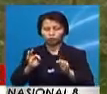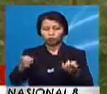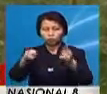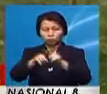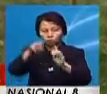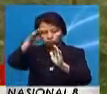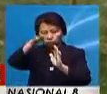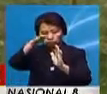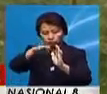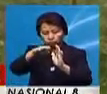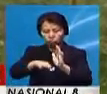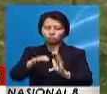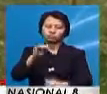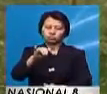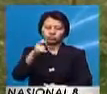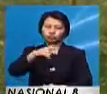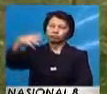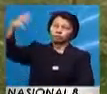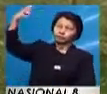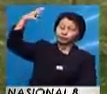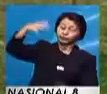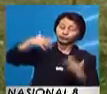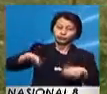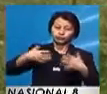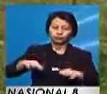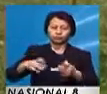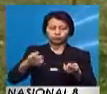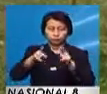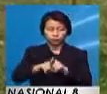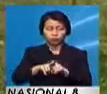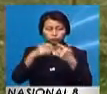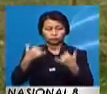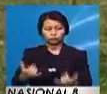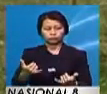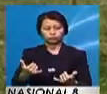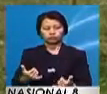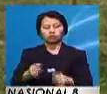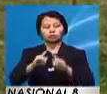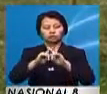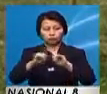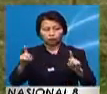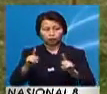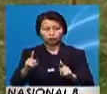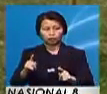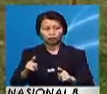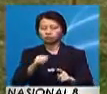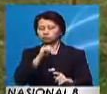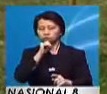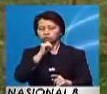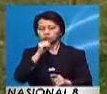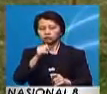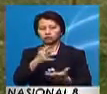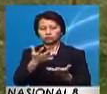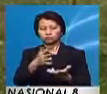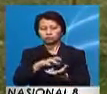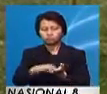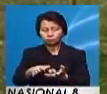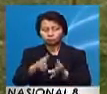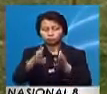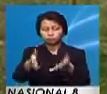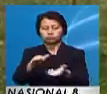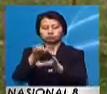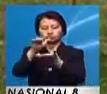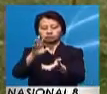pengurangan paras air kerana cuaca panas yang melanda negara ketika ini. Bagaimanapun, ianya tidak menjejaskan bekalan